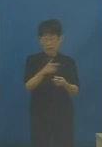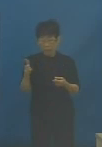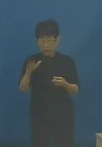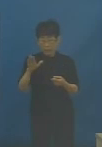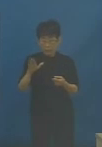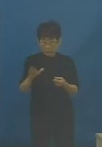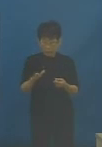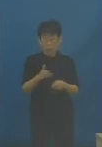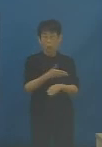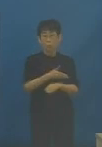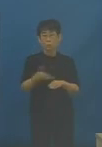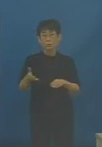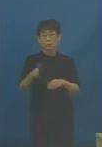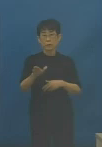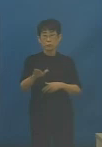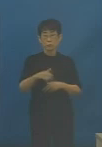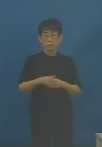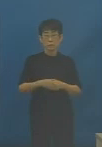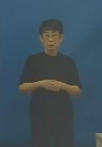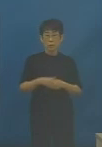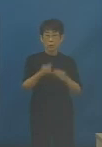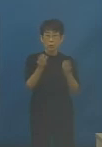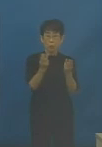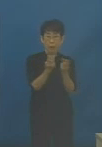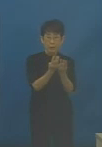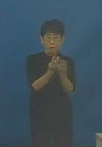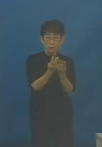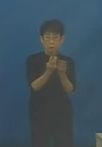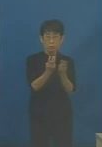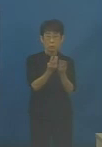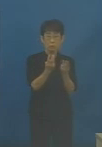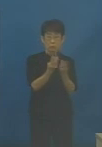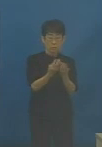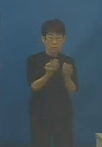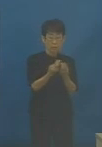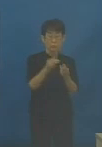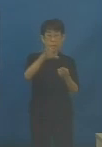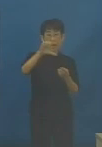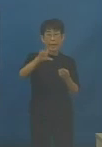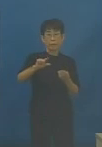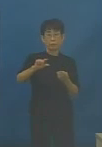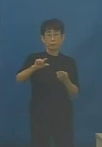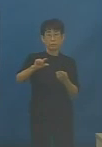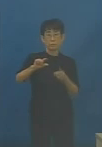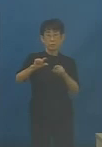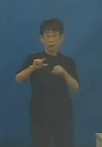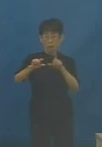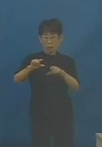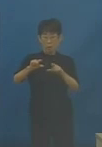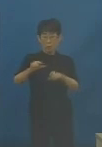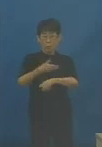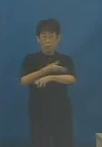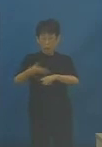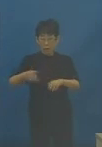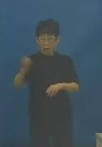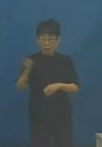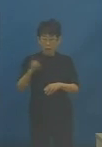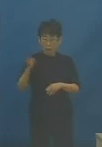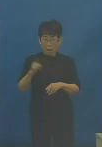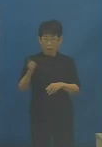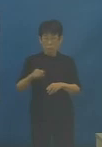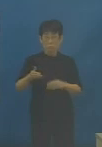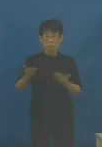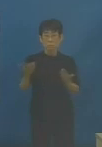。でこれの件数が大きく減りますので、ここは早くなる、従来よりも早くなるというふ